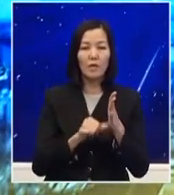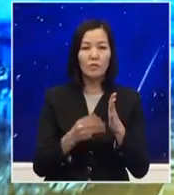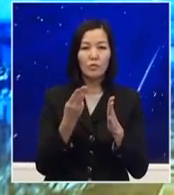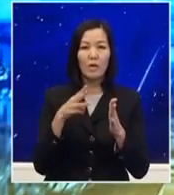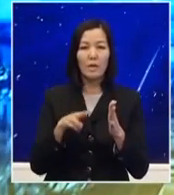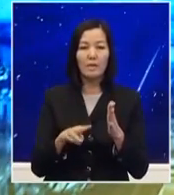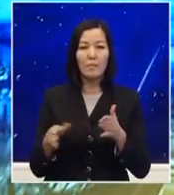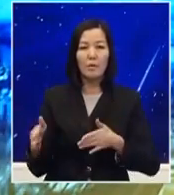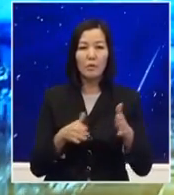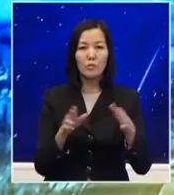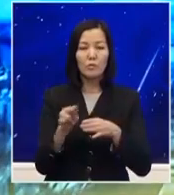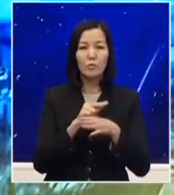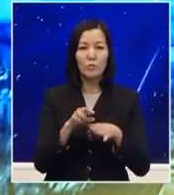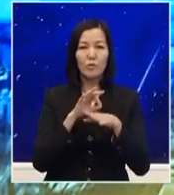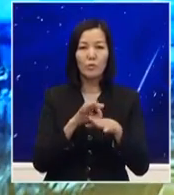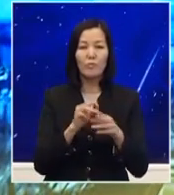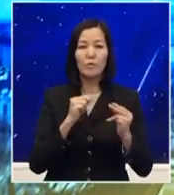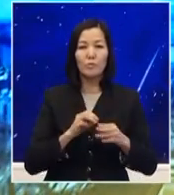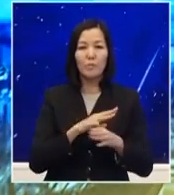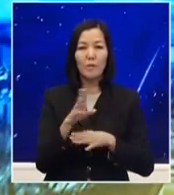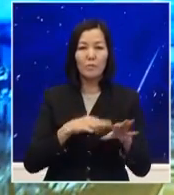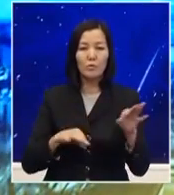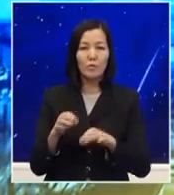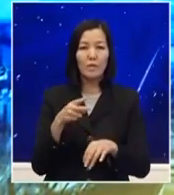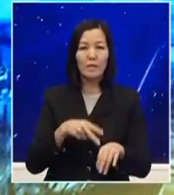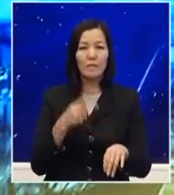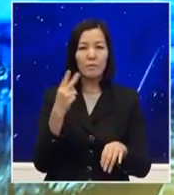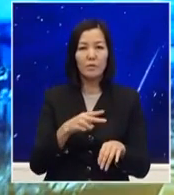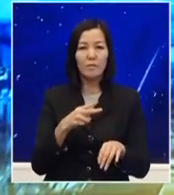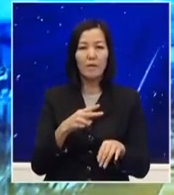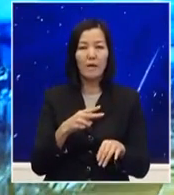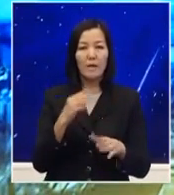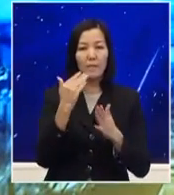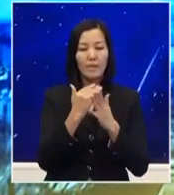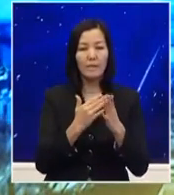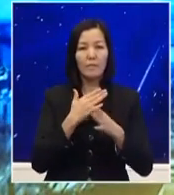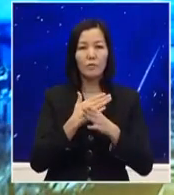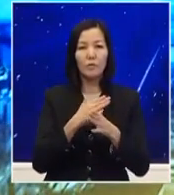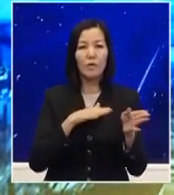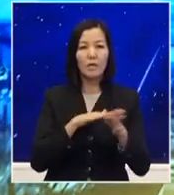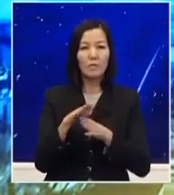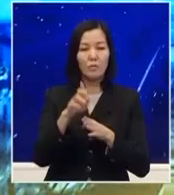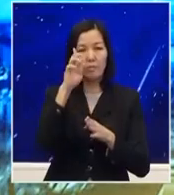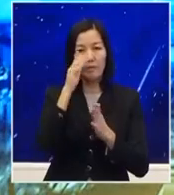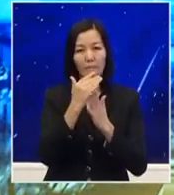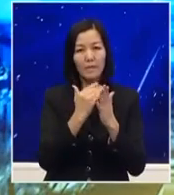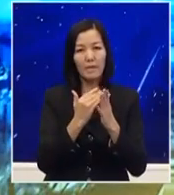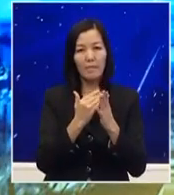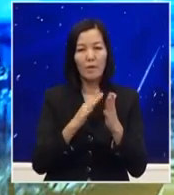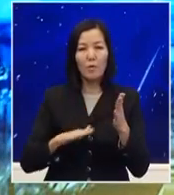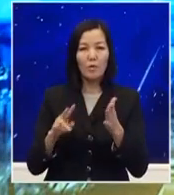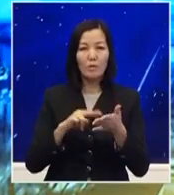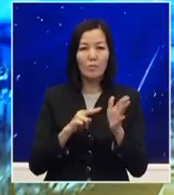шақырымнан аса жол жөндеуден өтпек. Бұл жұмыспен қамту жол картасы 2020 негізінде жүзеге асып отыр. Мемлекеттік бағдарлама аясында